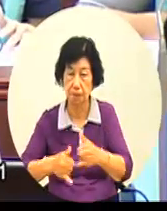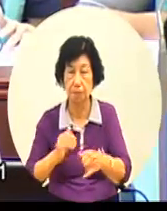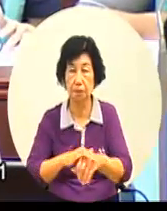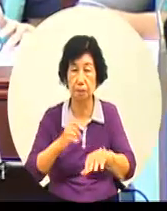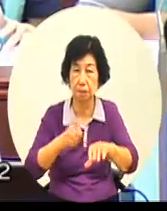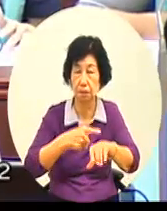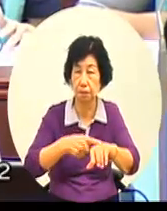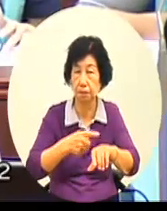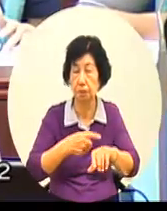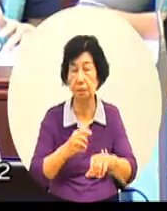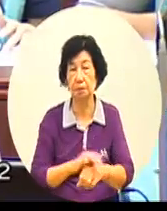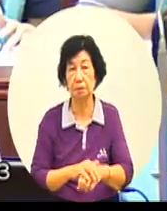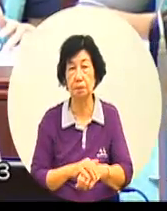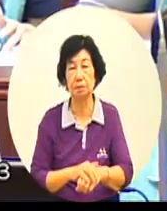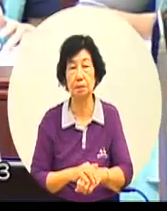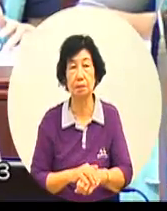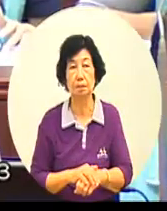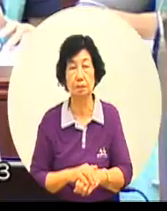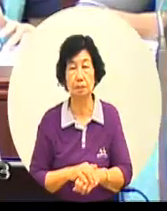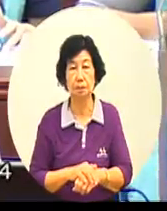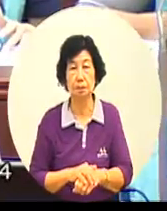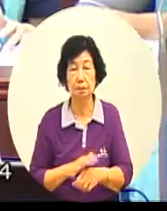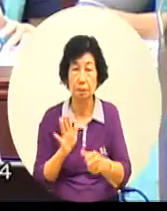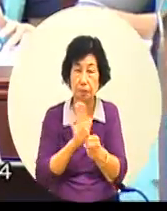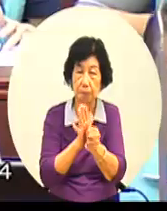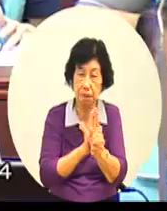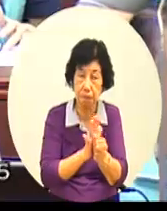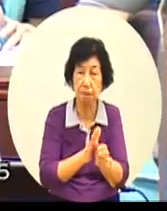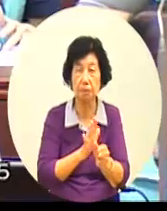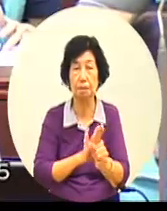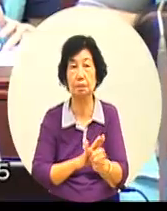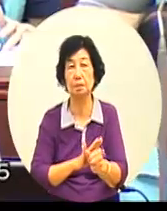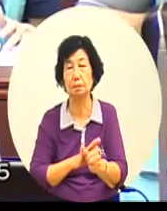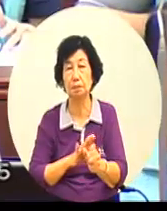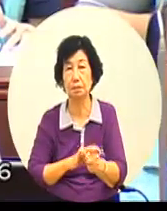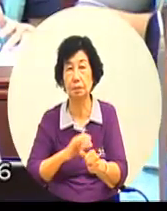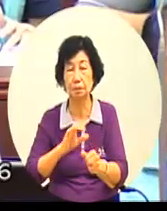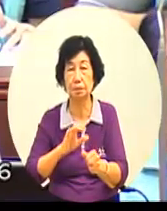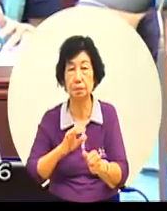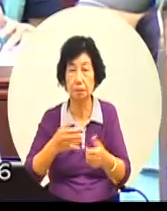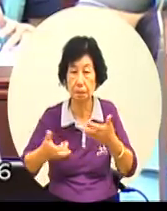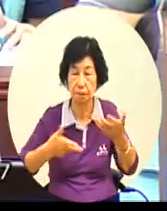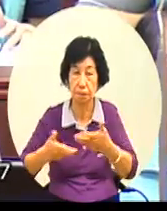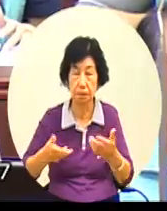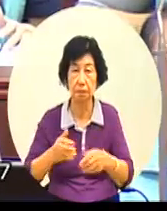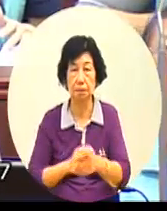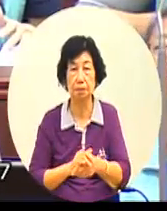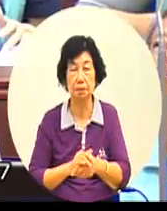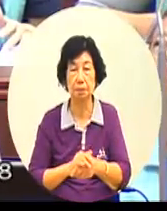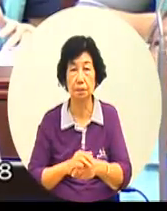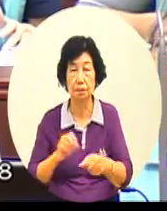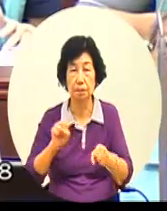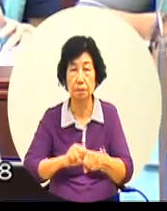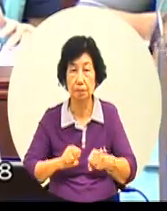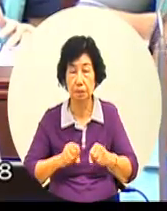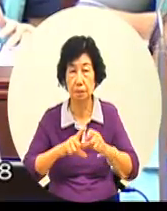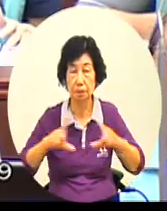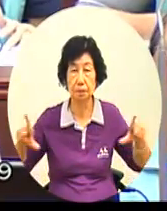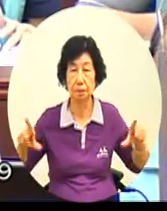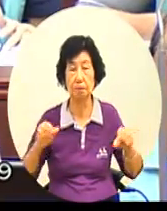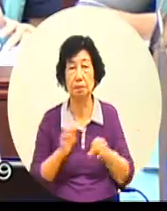个相关服务方案之外，他还扩大针对55岁以上失